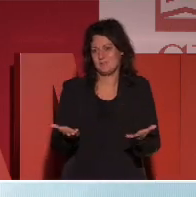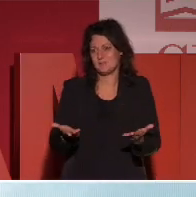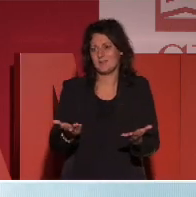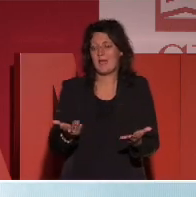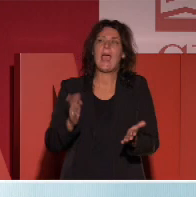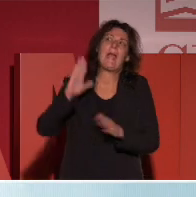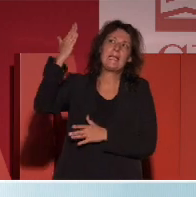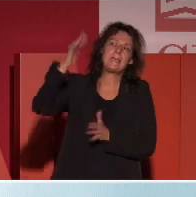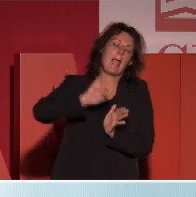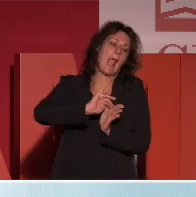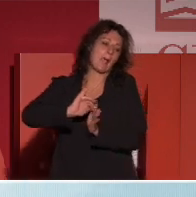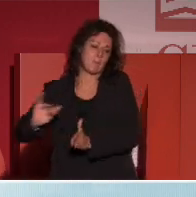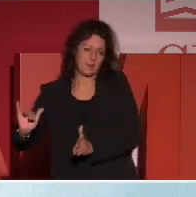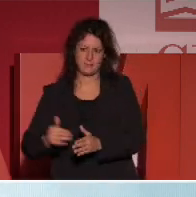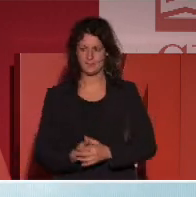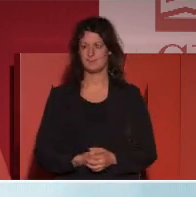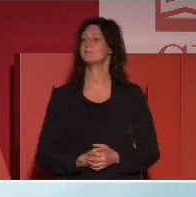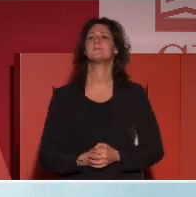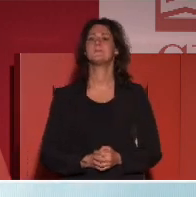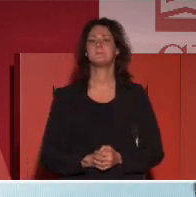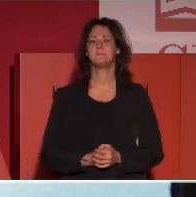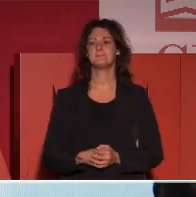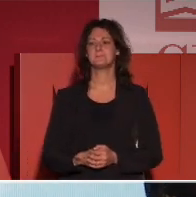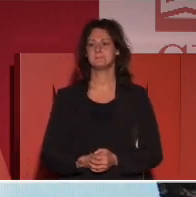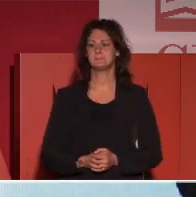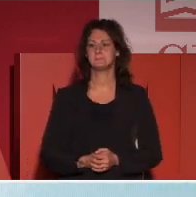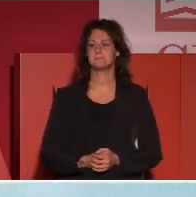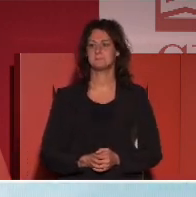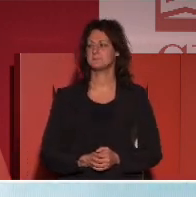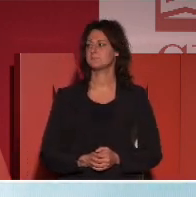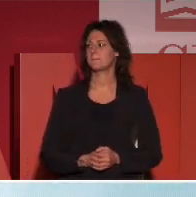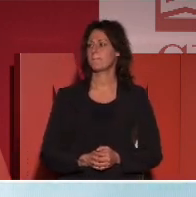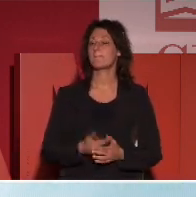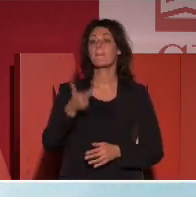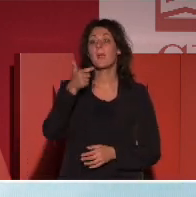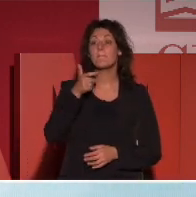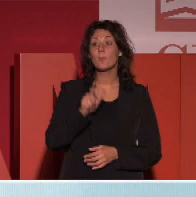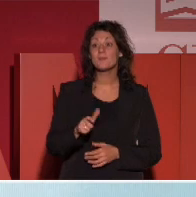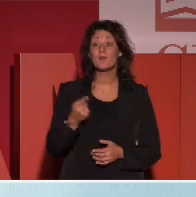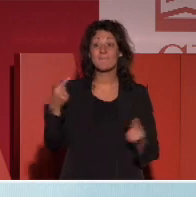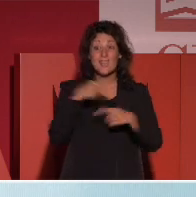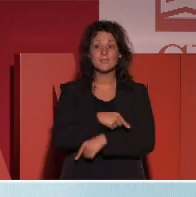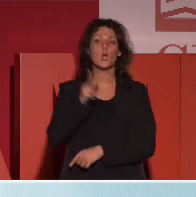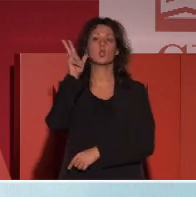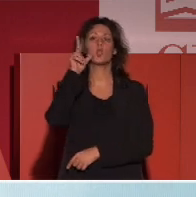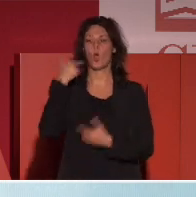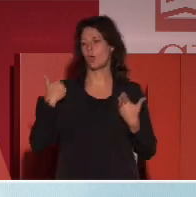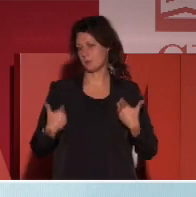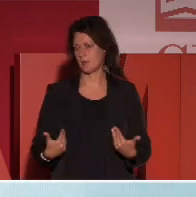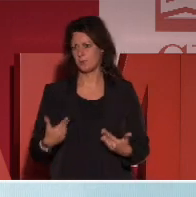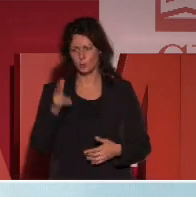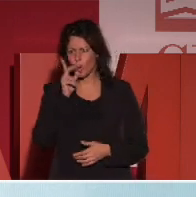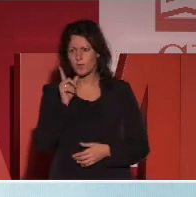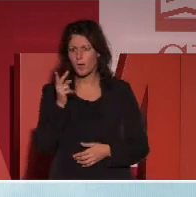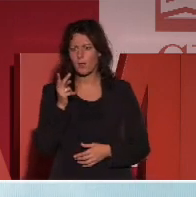una cosa che un po di non moltissimo voglio dire perché noi invece la ragazza sapiens sapiens no